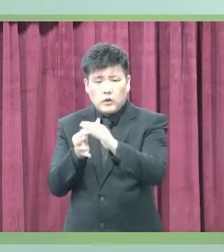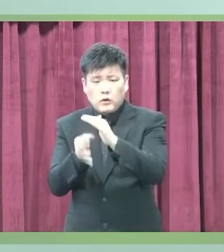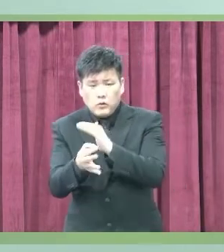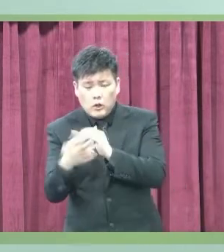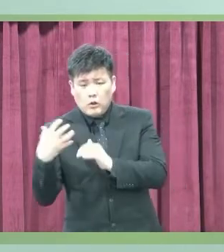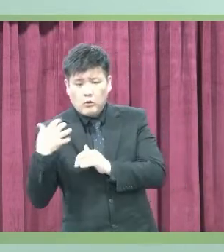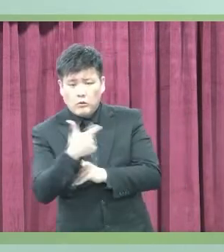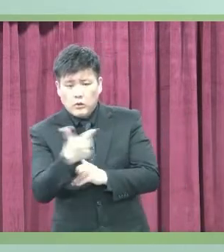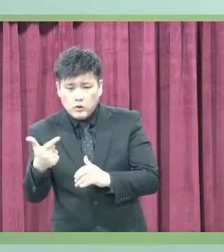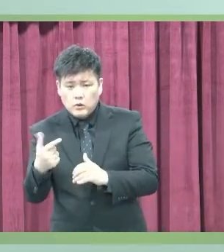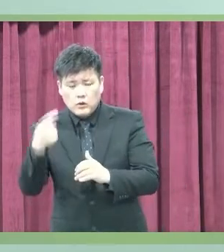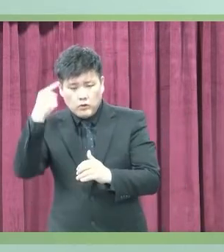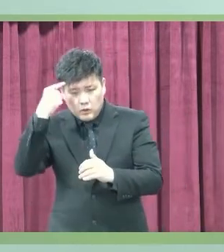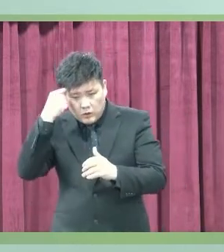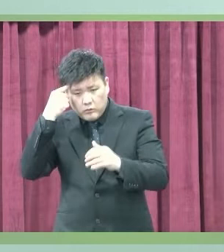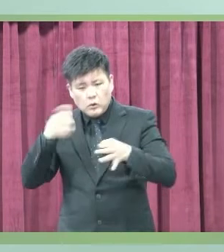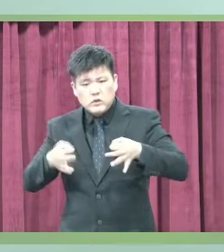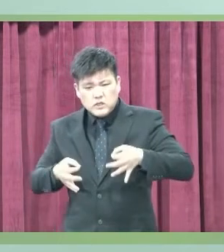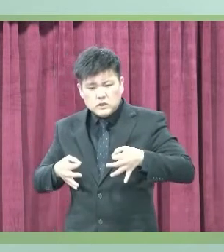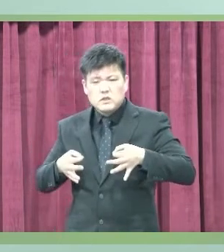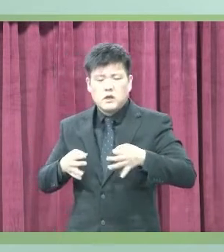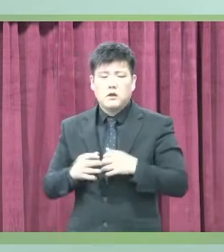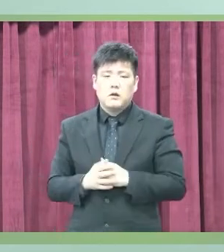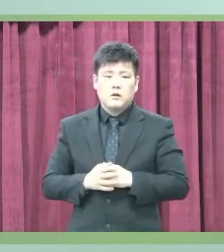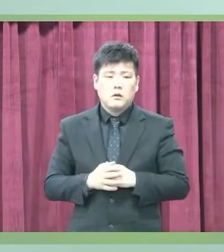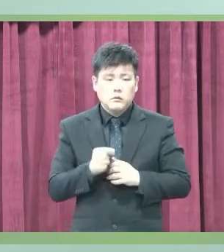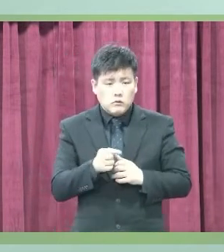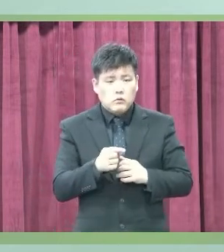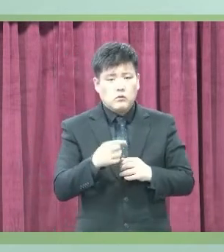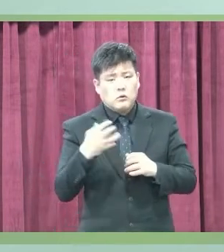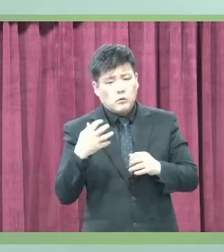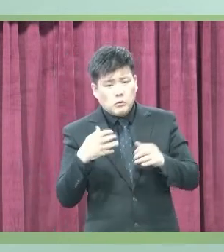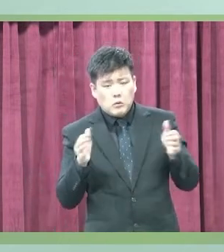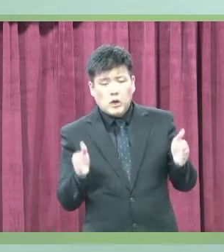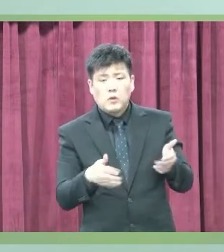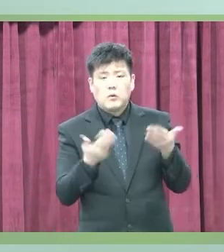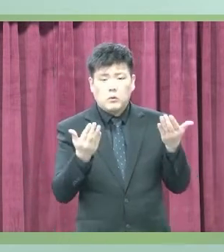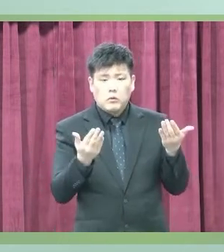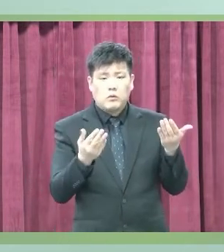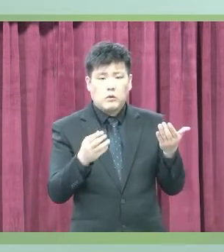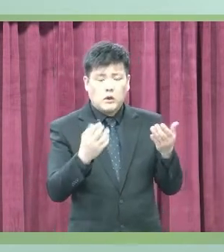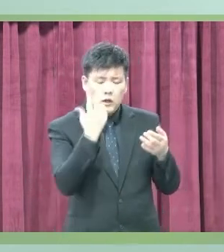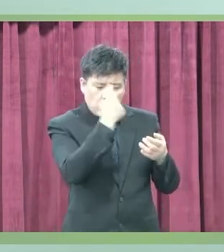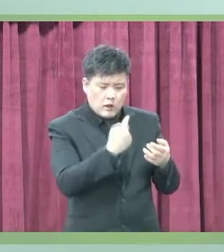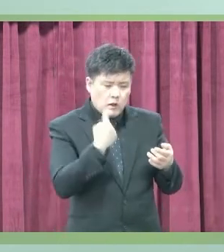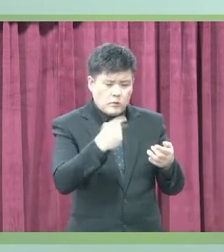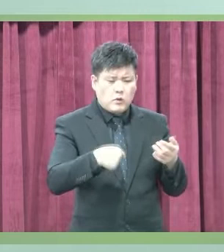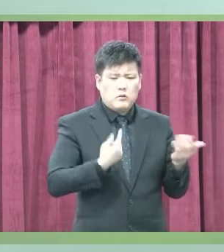유형은 내변병 심장 간 장애 순이고 낮은 장애 유형은 안면 지적 자폐성 장애